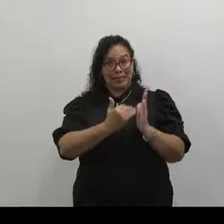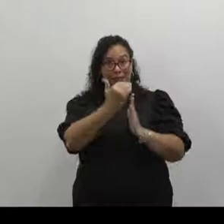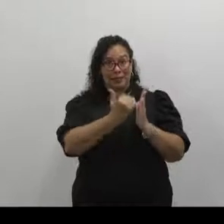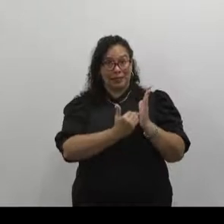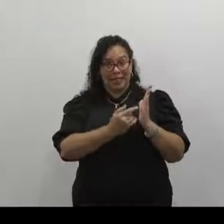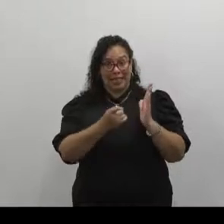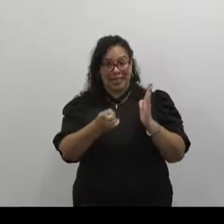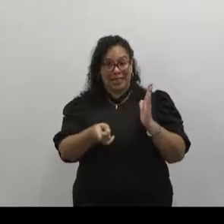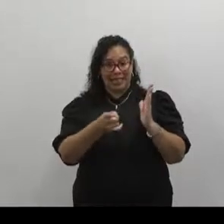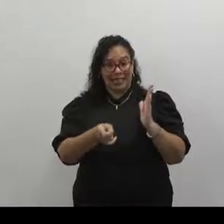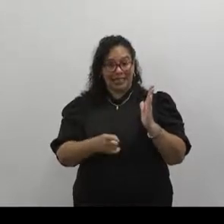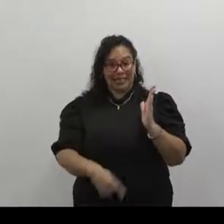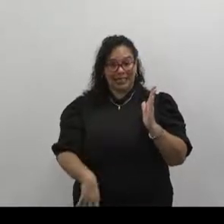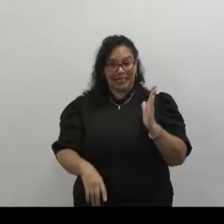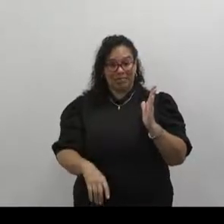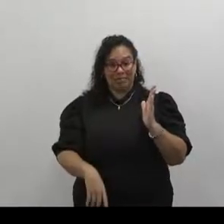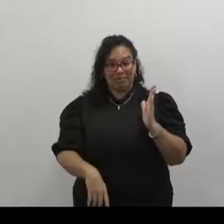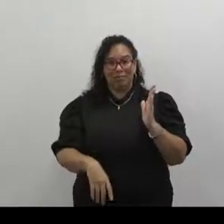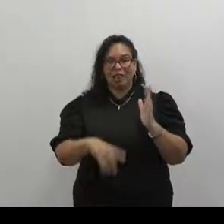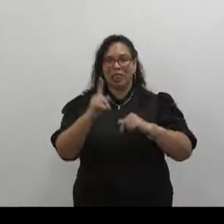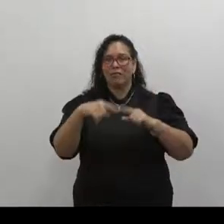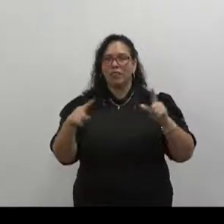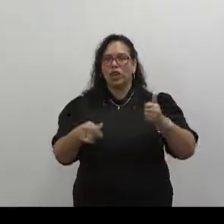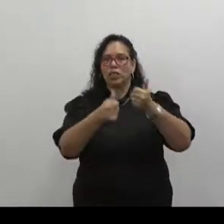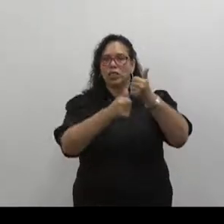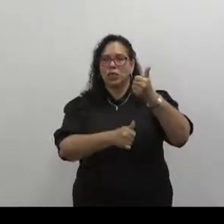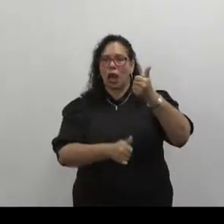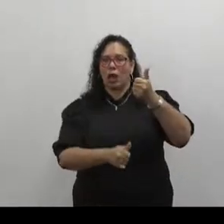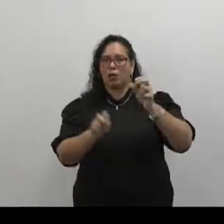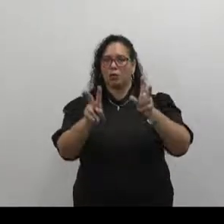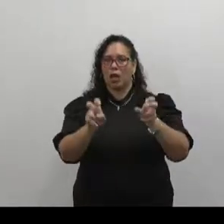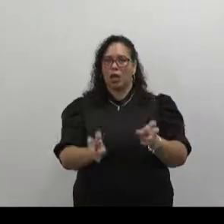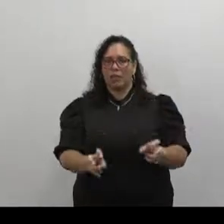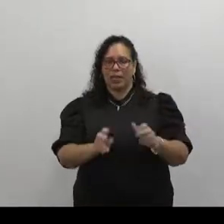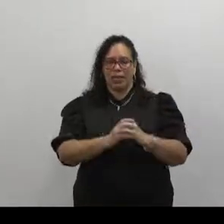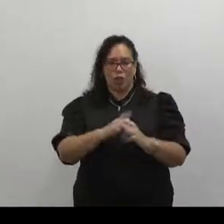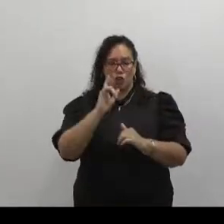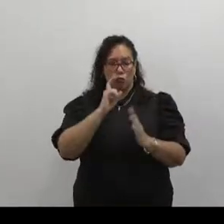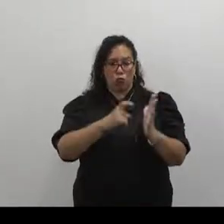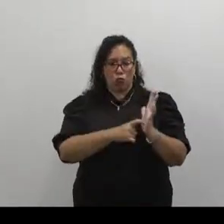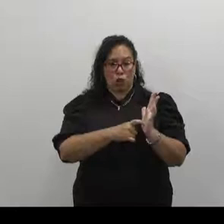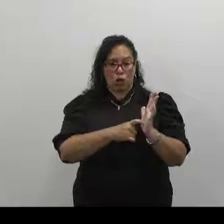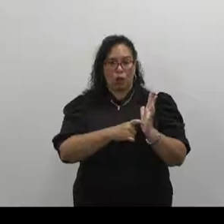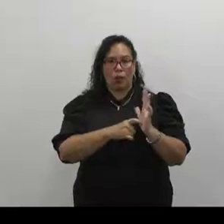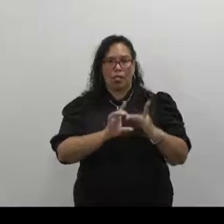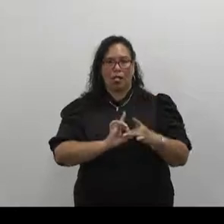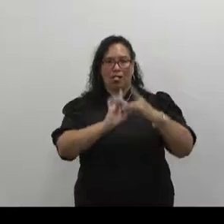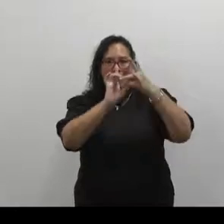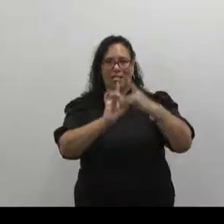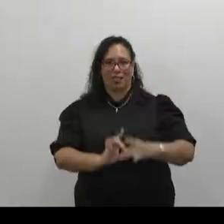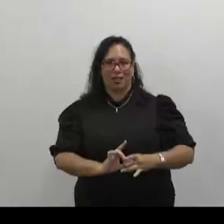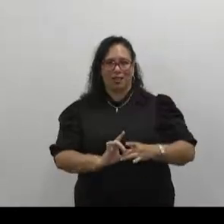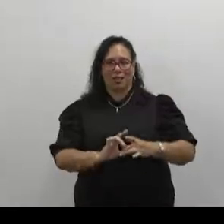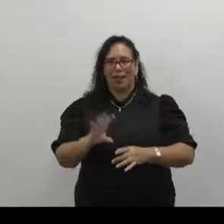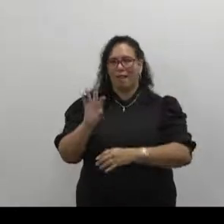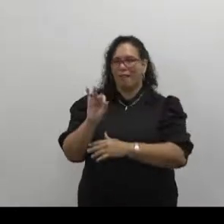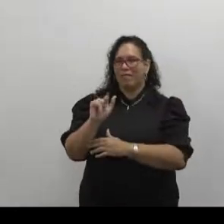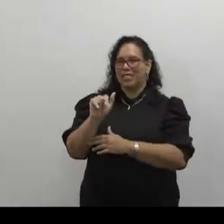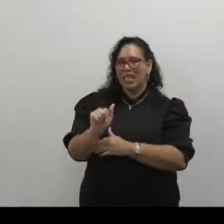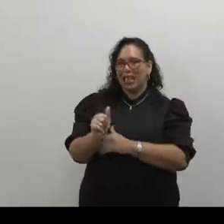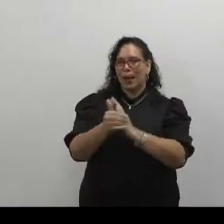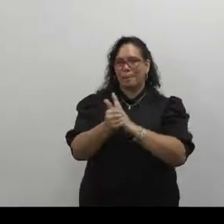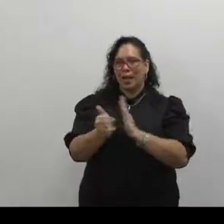Away đại dương khơi nâng cứ thả dương nâng chơi chơi trong pi cùng rung thống xâm rạp xây ra thán nâng tám xả là